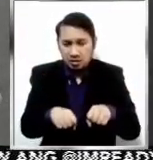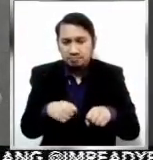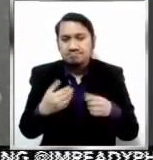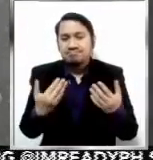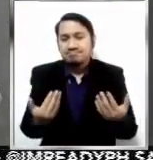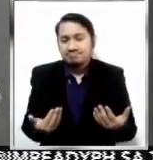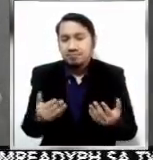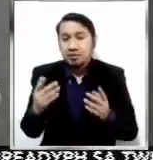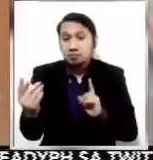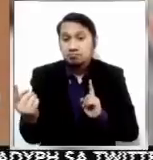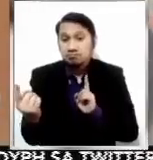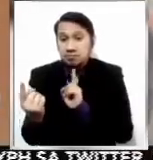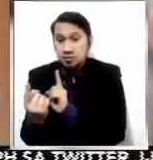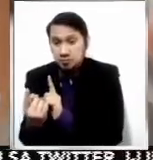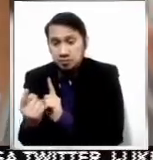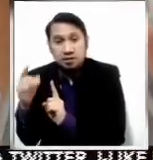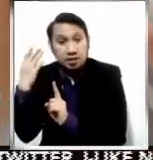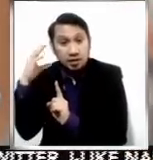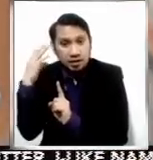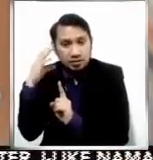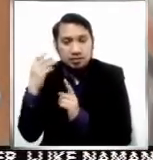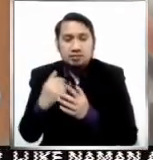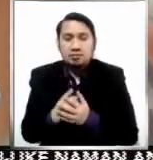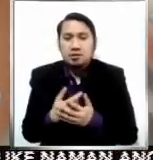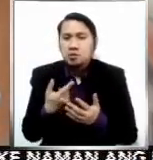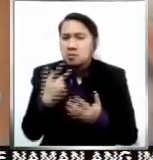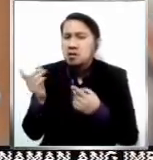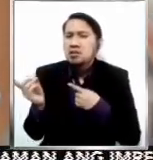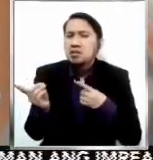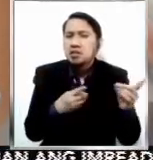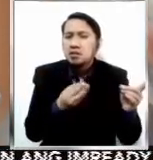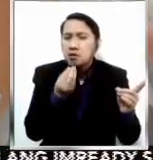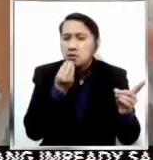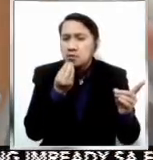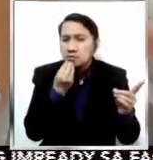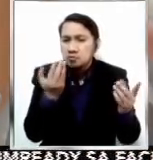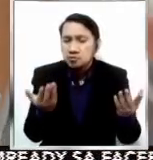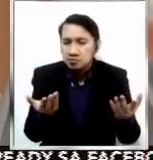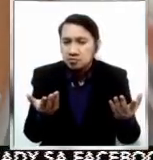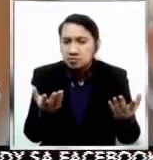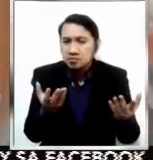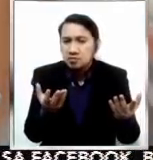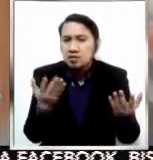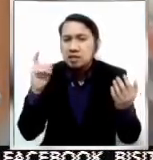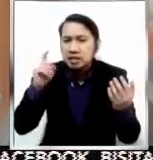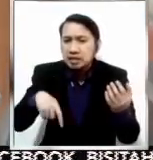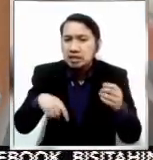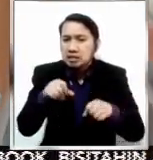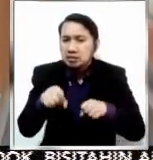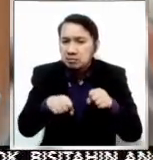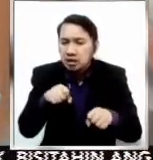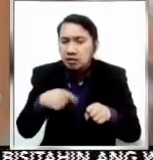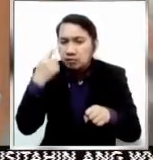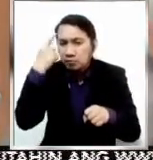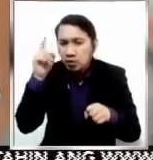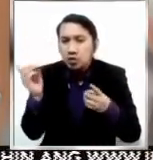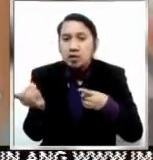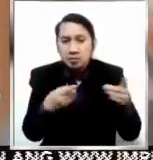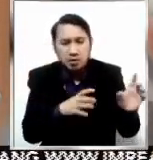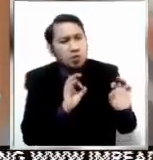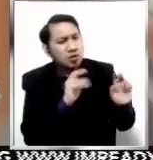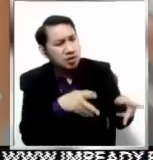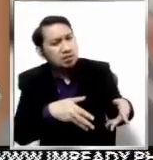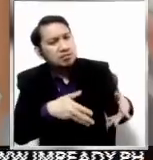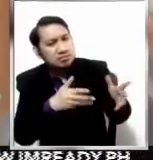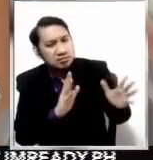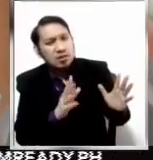lapitan ng isang pinsan. Magde-deliver akong pagkain, kailangan ko ng bike na pang-deliver. Tas sabi niya, sige, naniniwala